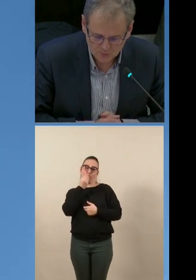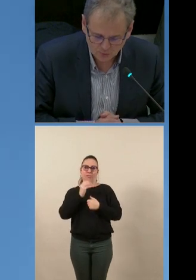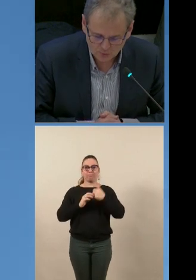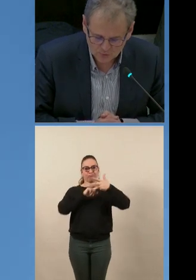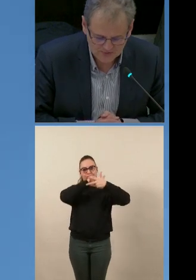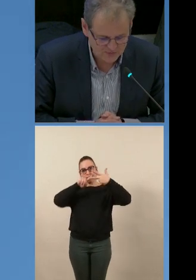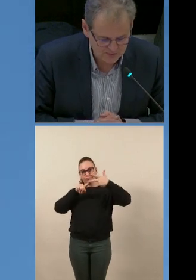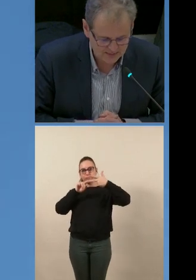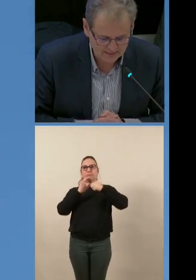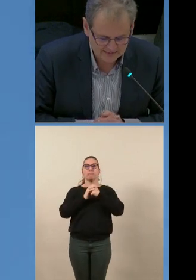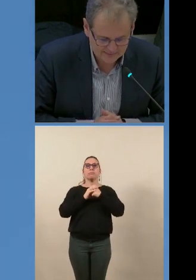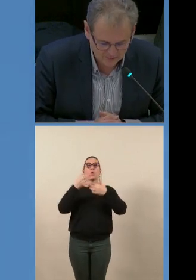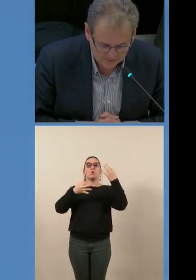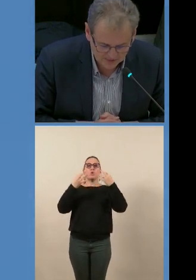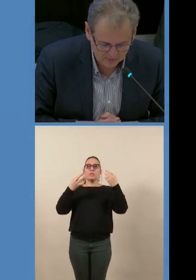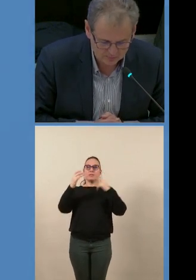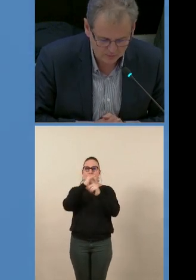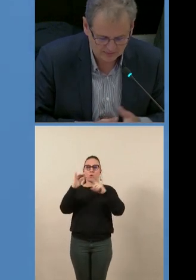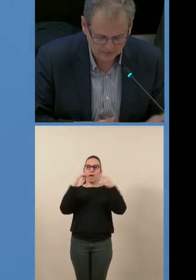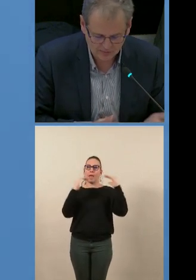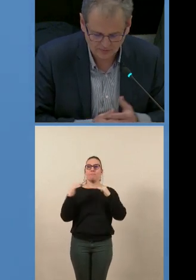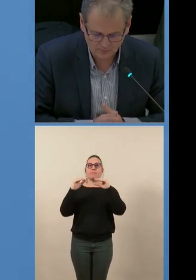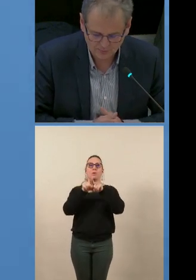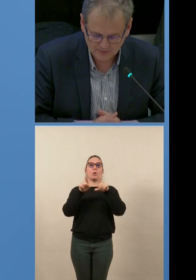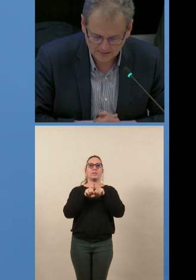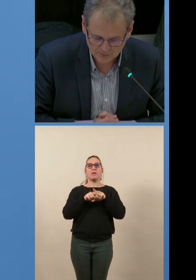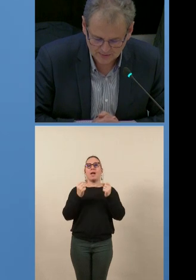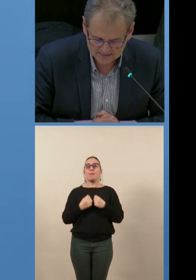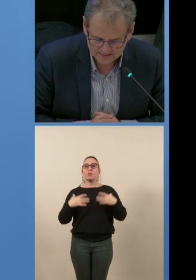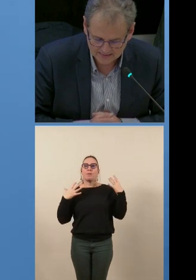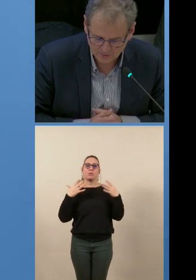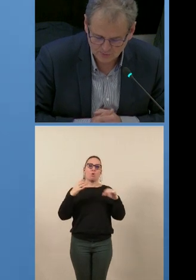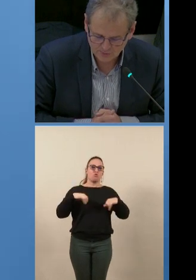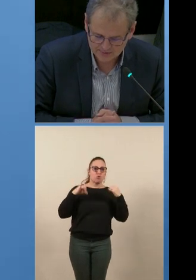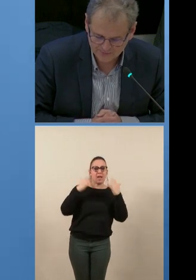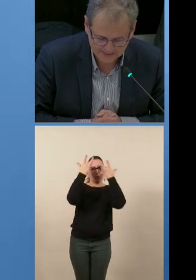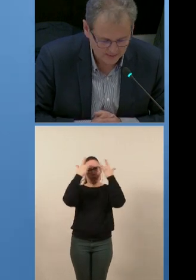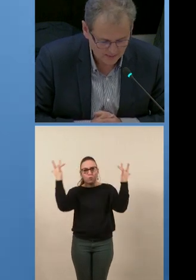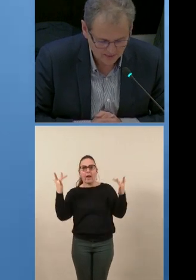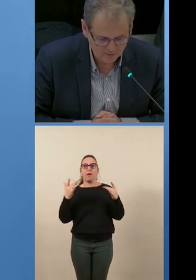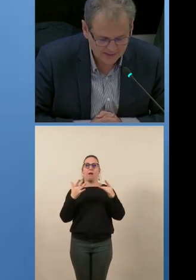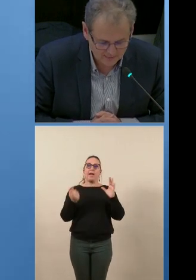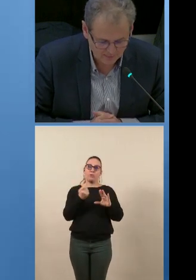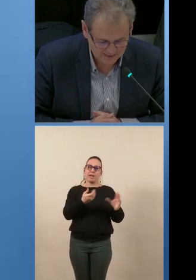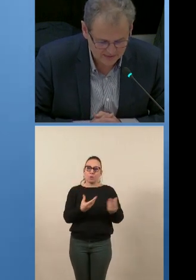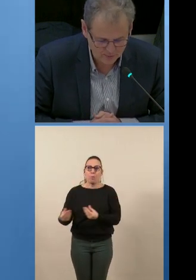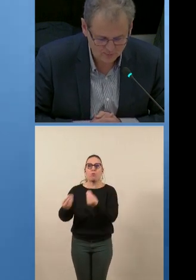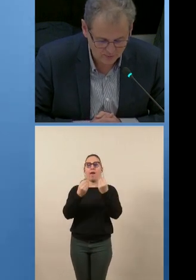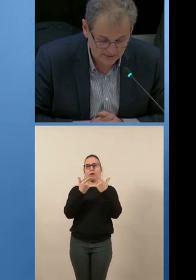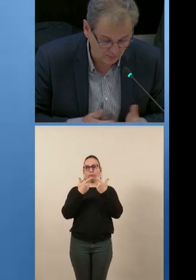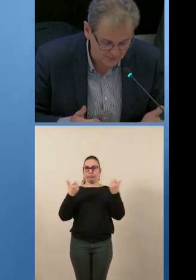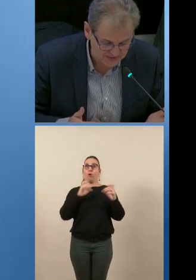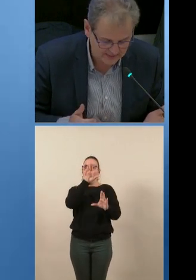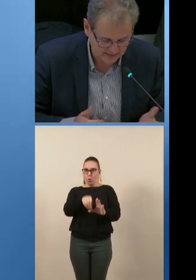des mesures de justice sociale et d'émancipation not l'éducation populaire la jeunesse l'accès à la culture la santé font également partie de ce